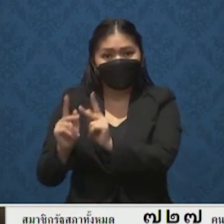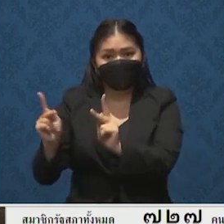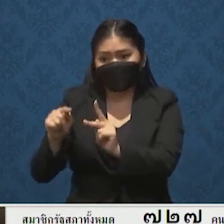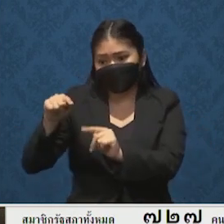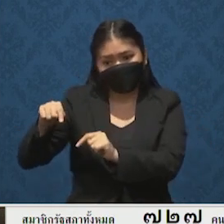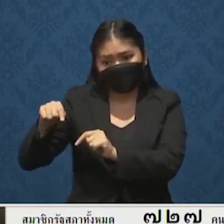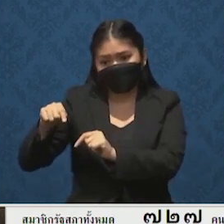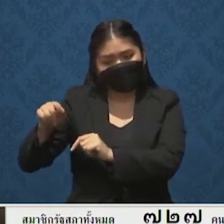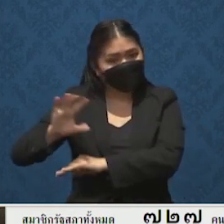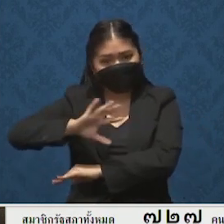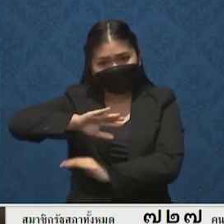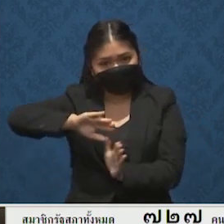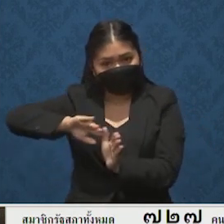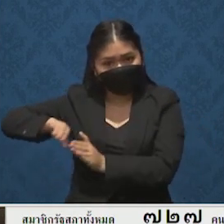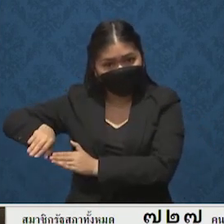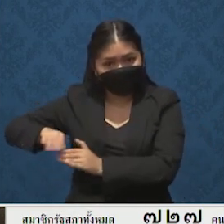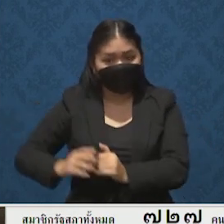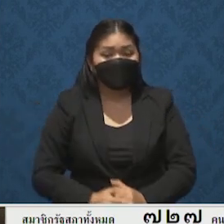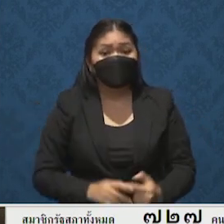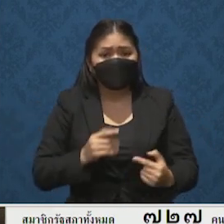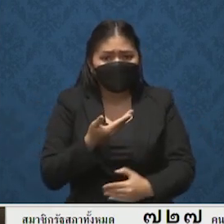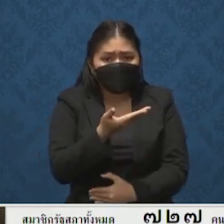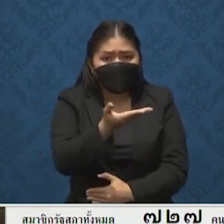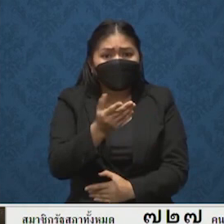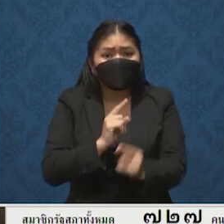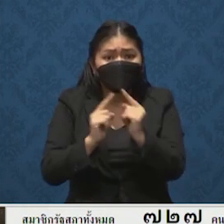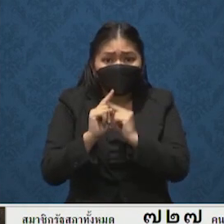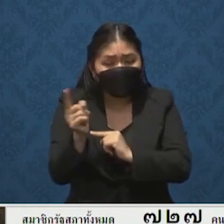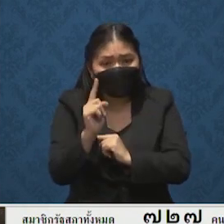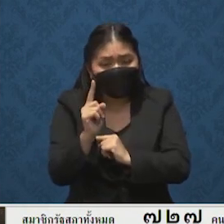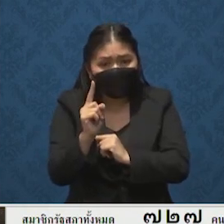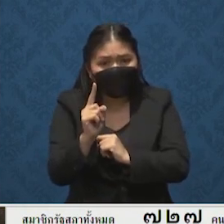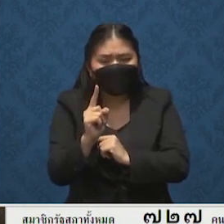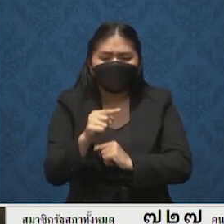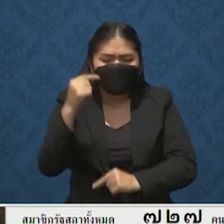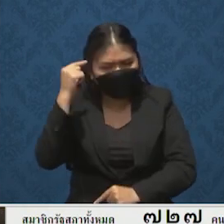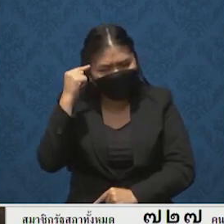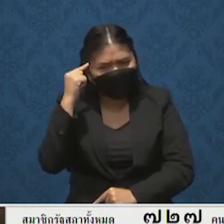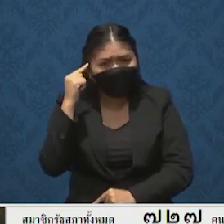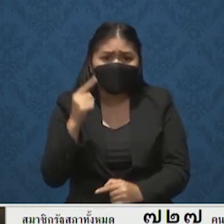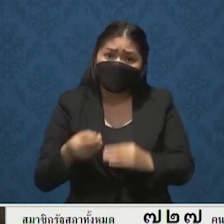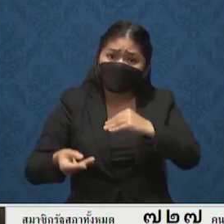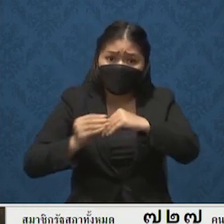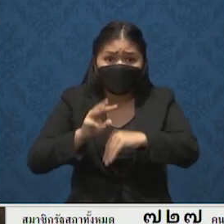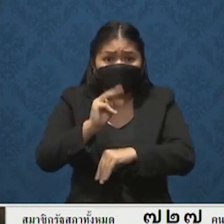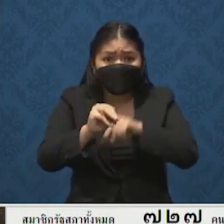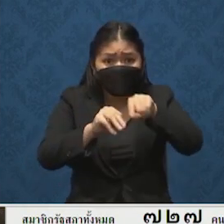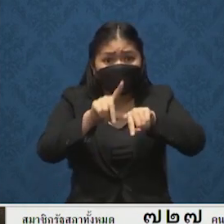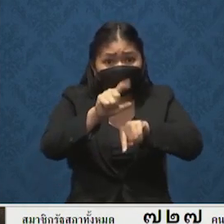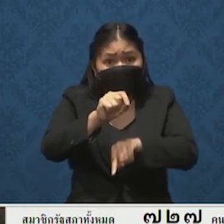าตราจึงขอทำมติที่ประชุมว่าจะเห็นควรให้มีการเพิ่มมาตรา 24/1 ขึ้นใหม่หรือไม่